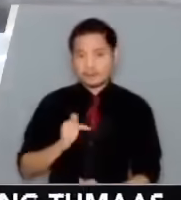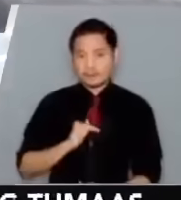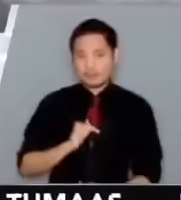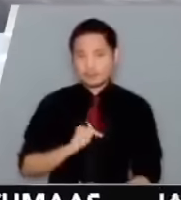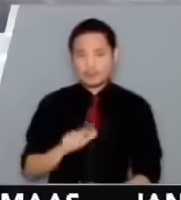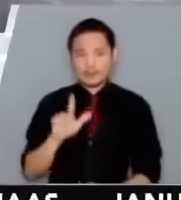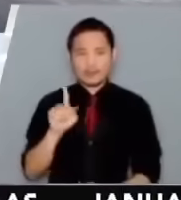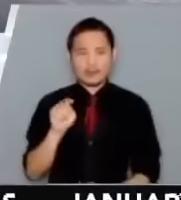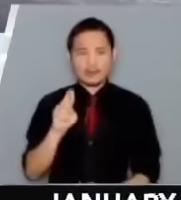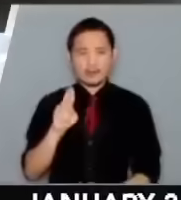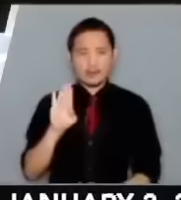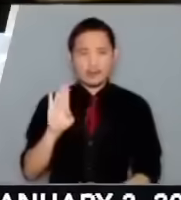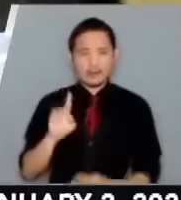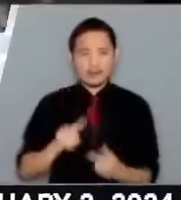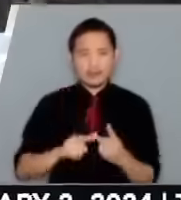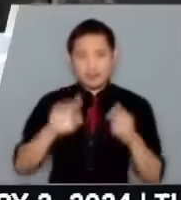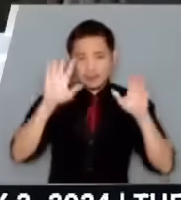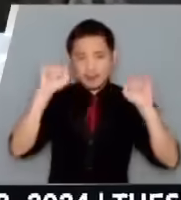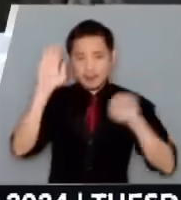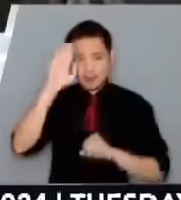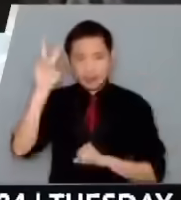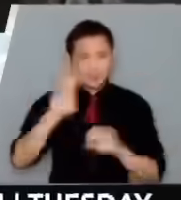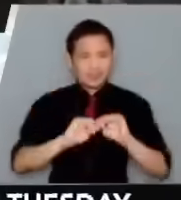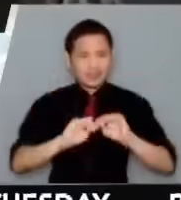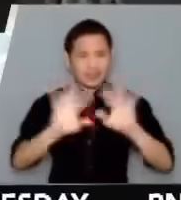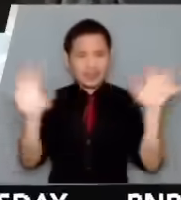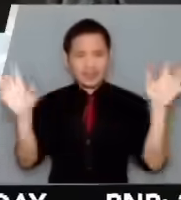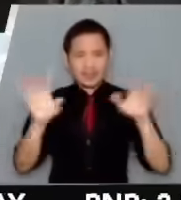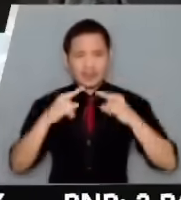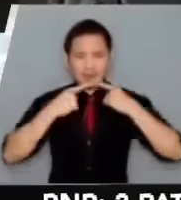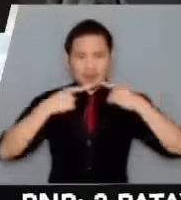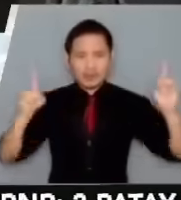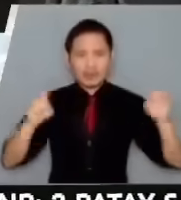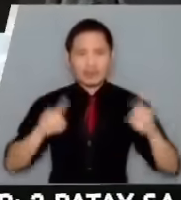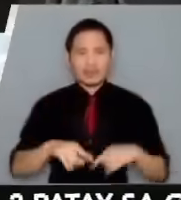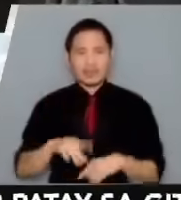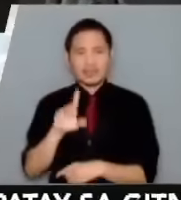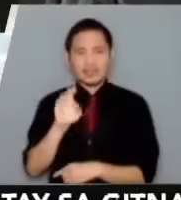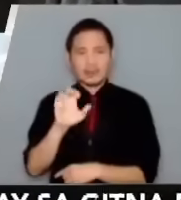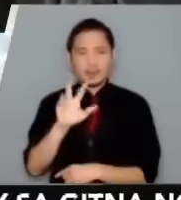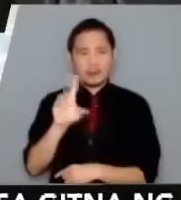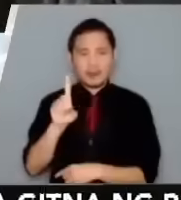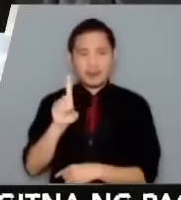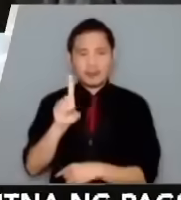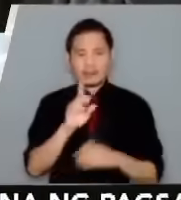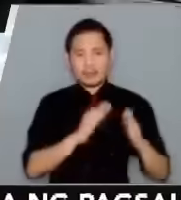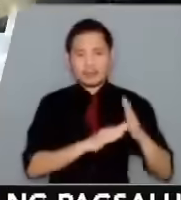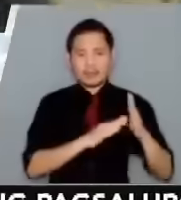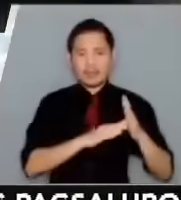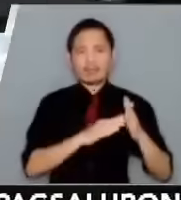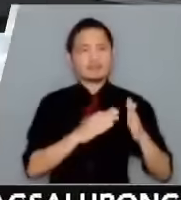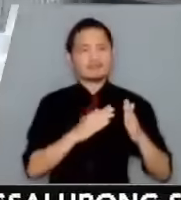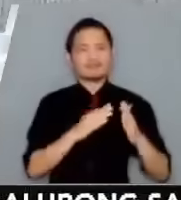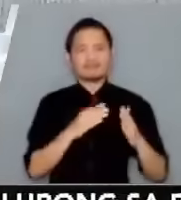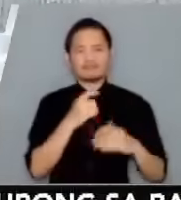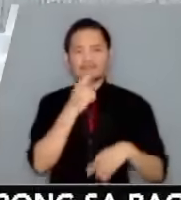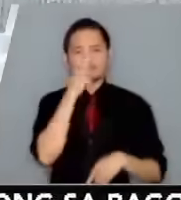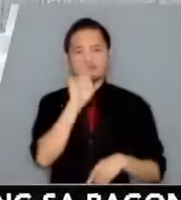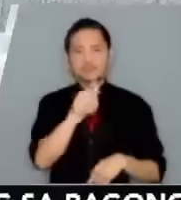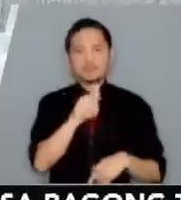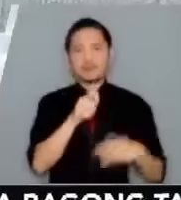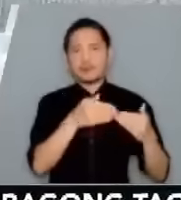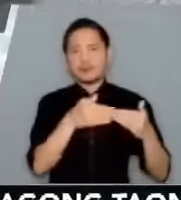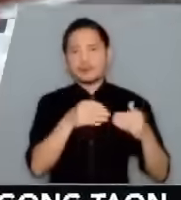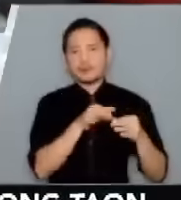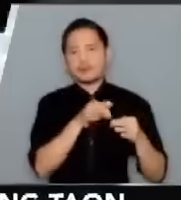Bongbong Marcos. Wala nang extension ng December 31 deadline. Sa madaling salita, paso na ang prangkisa ng mga